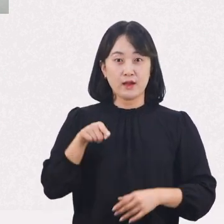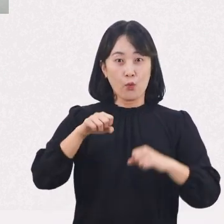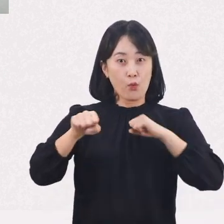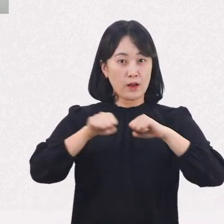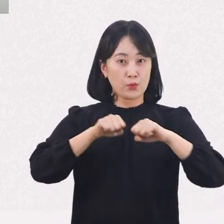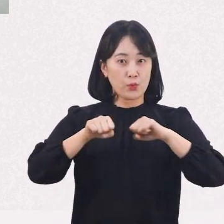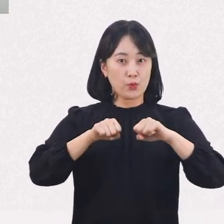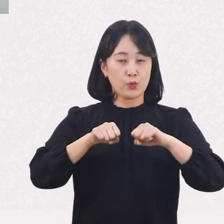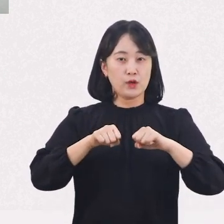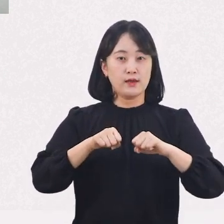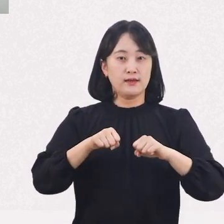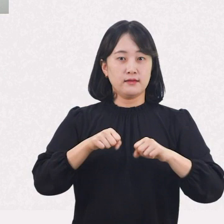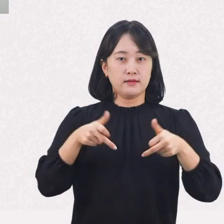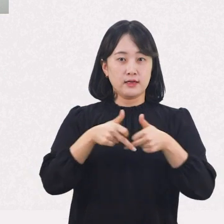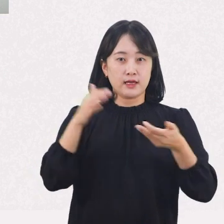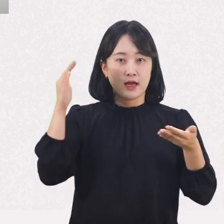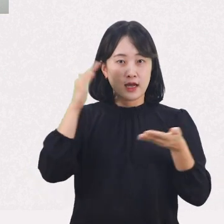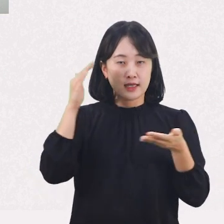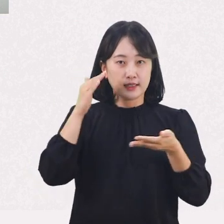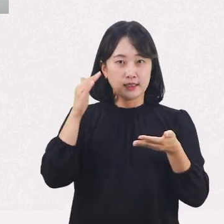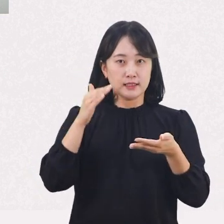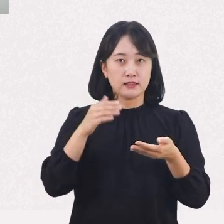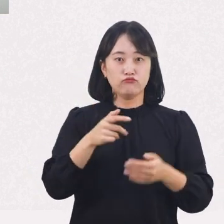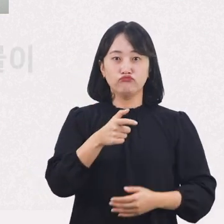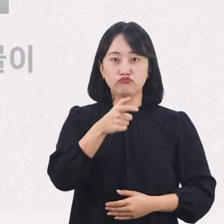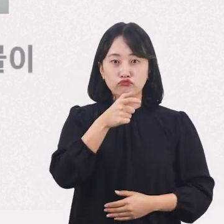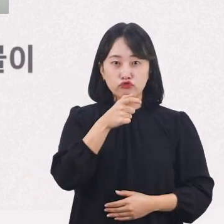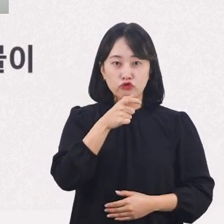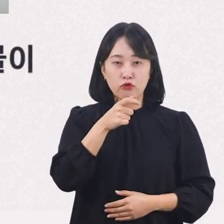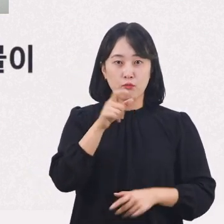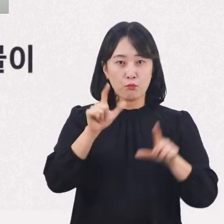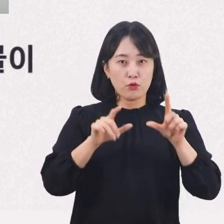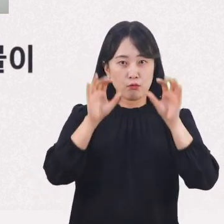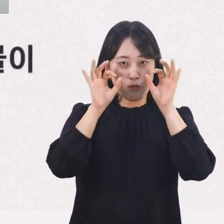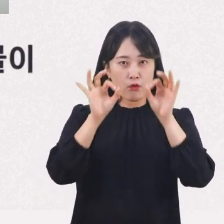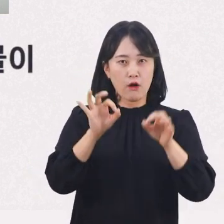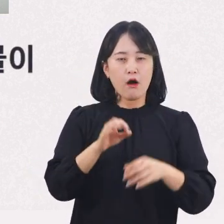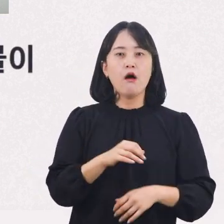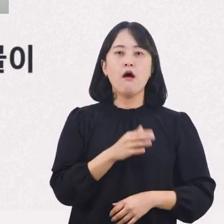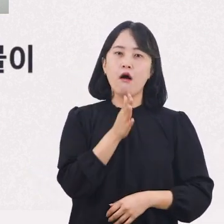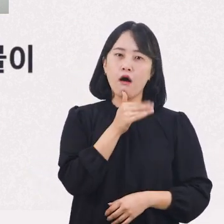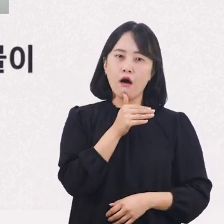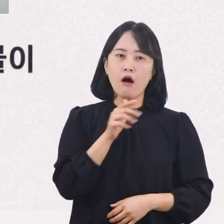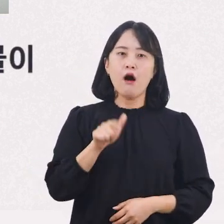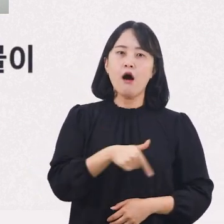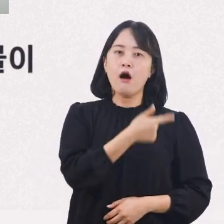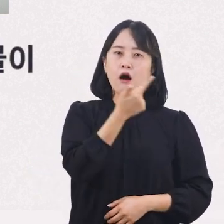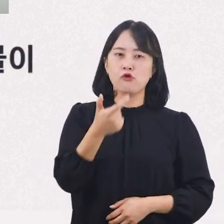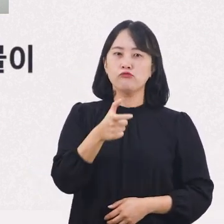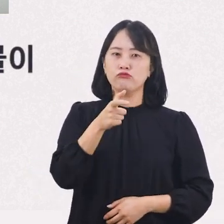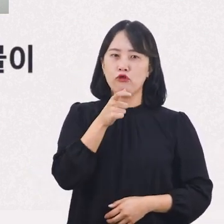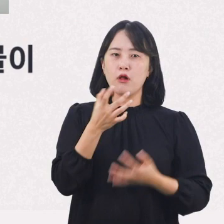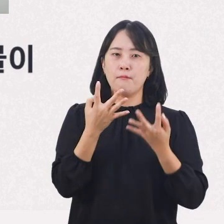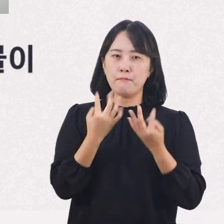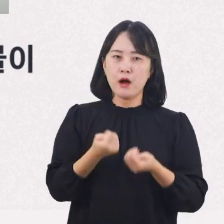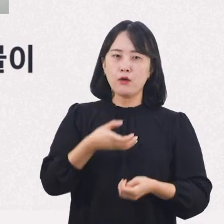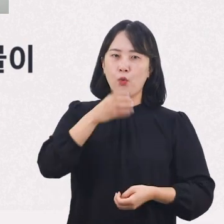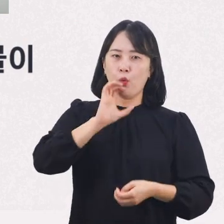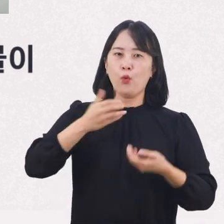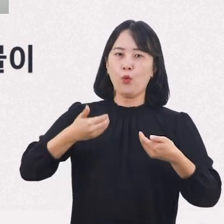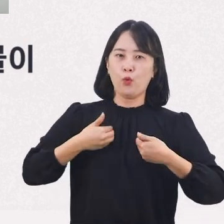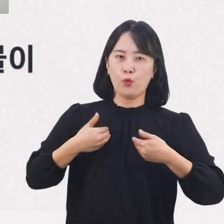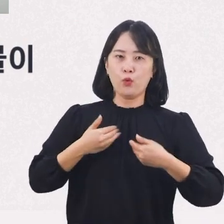통해 장애 학생들은 모여진 물의 양을 보며 우리가 하루 살아가는 동안 얼마나 많은 물이 필요한지